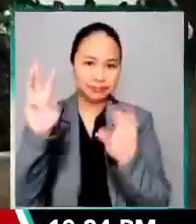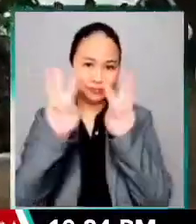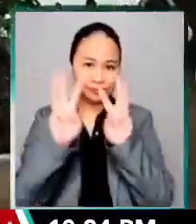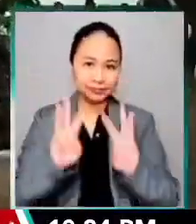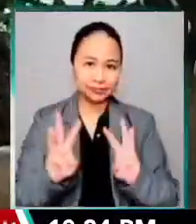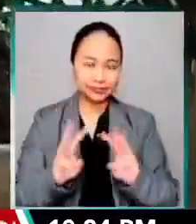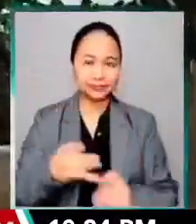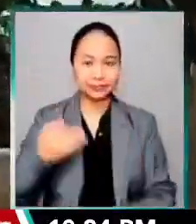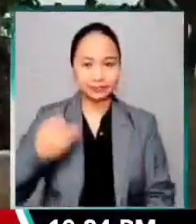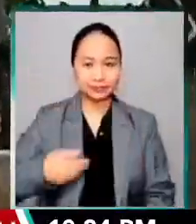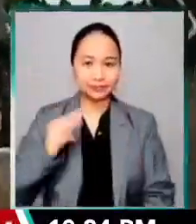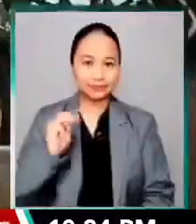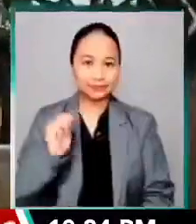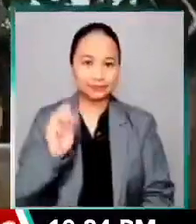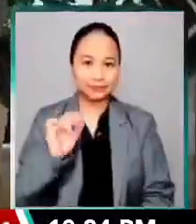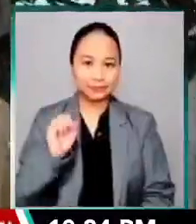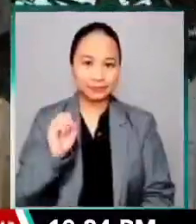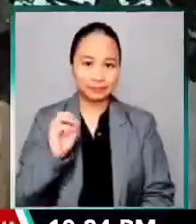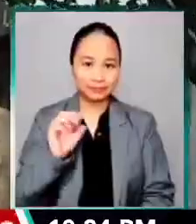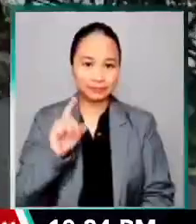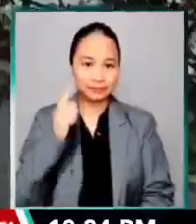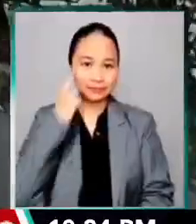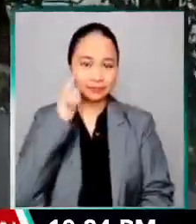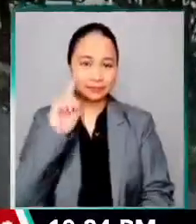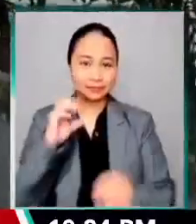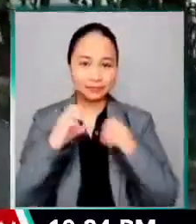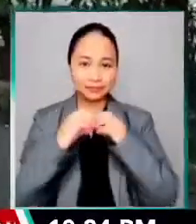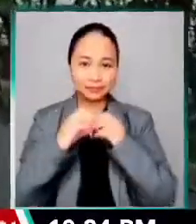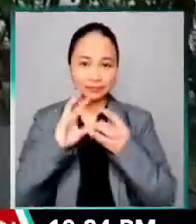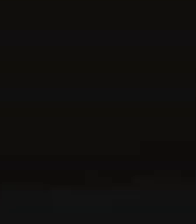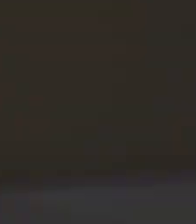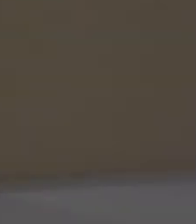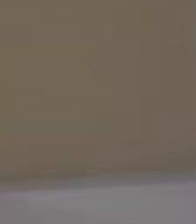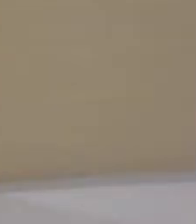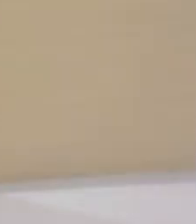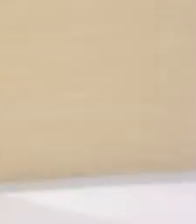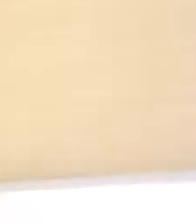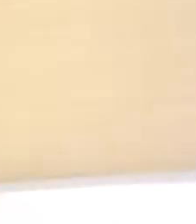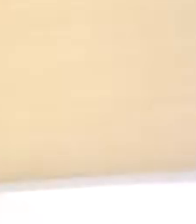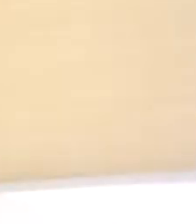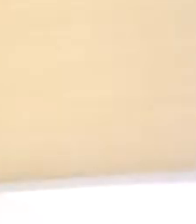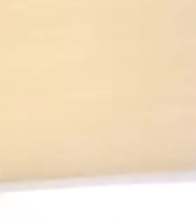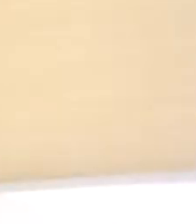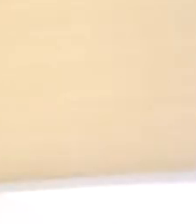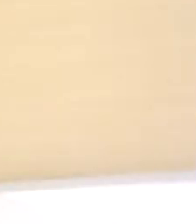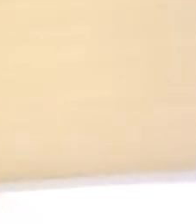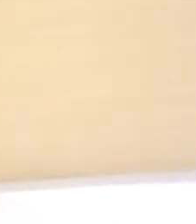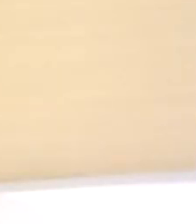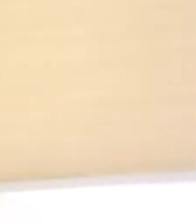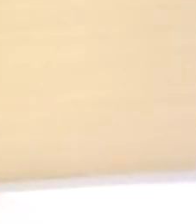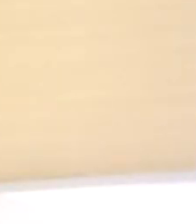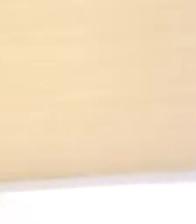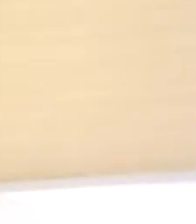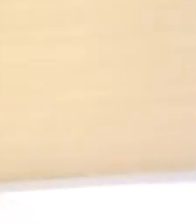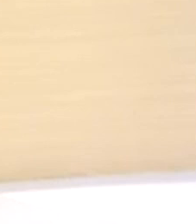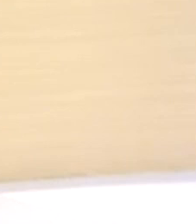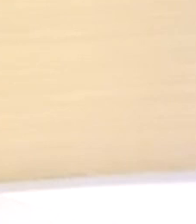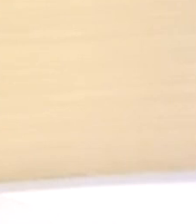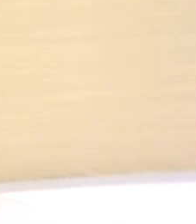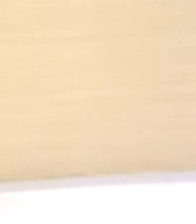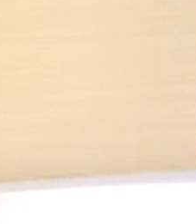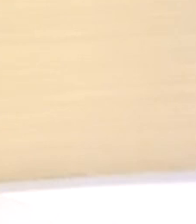Abdurrahman, nagbabalita para sa GMA Integrated News. Huwag magpahuli sa mga balitang dapat niyong